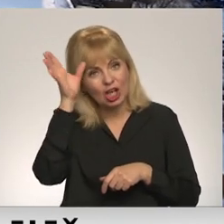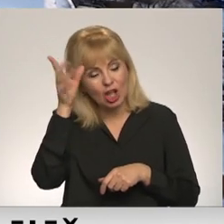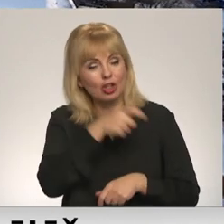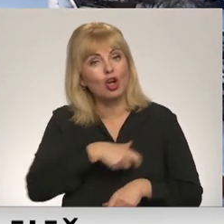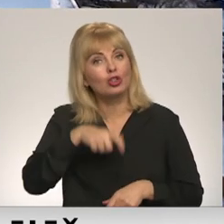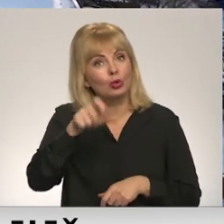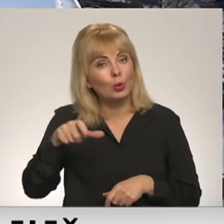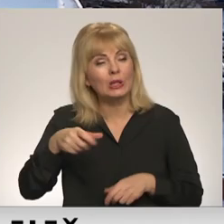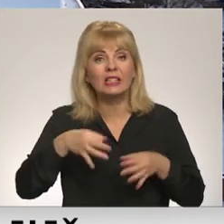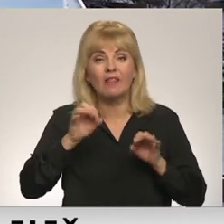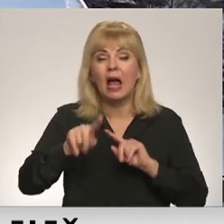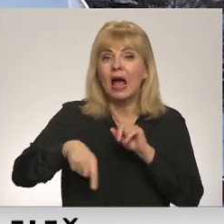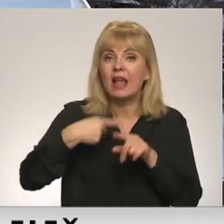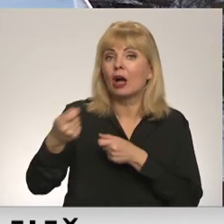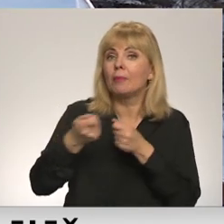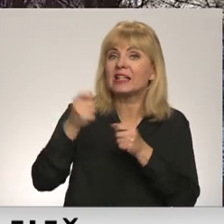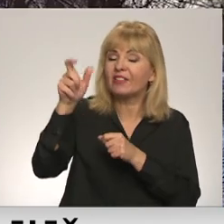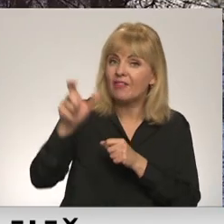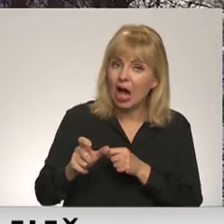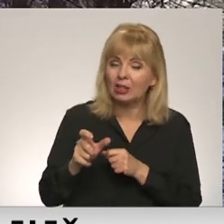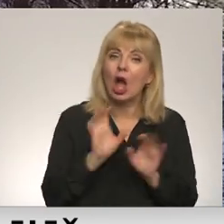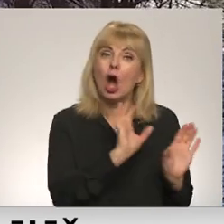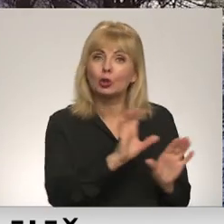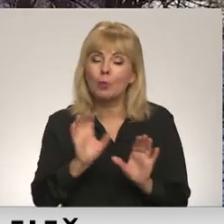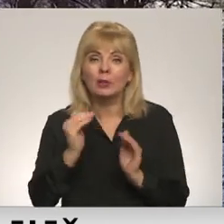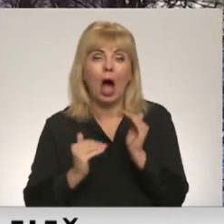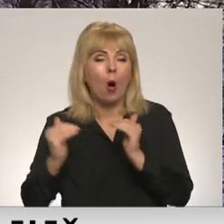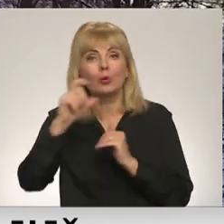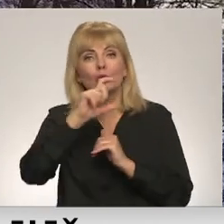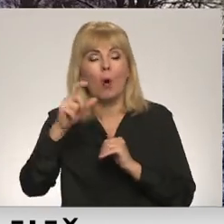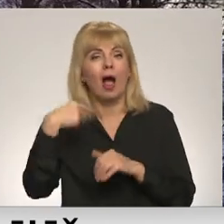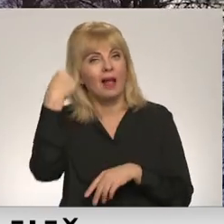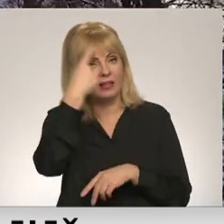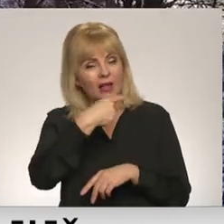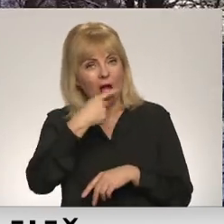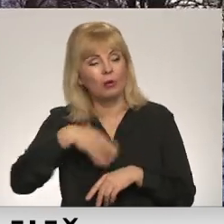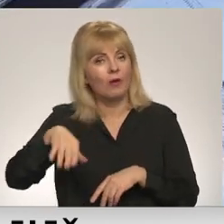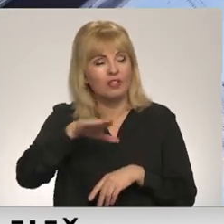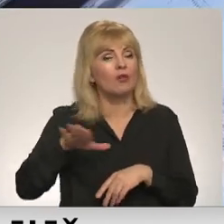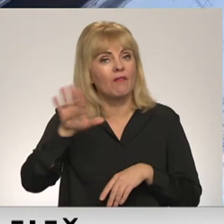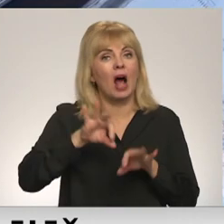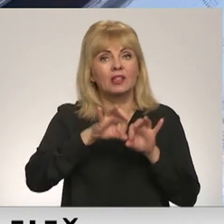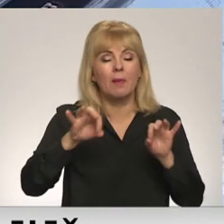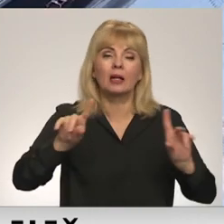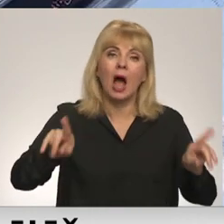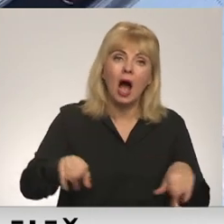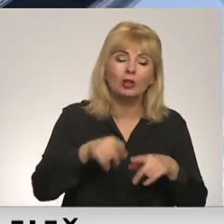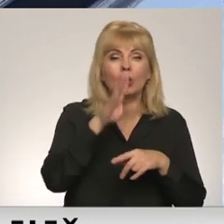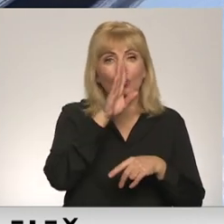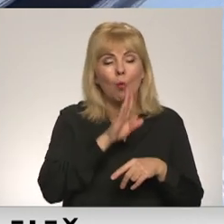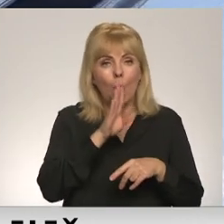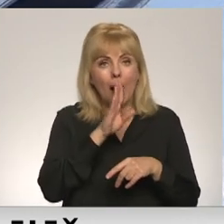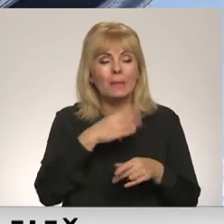būtu svarīgi, lai nākamais rektors rūpētos par augstskolas tēlu visas valsts mērogā, attīstot to, kā aizvien nopietnāku